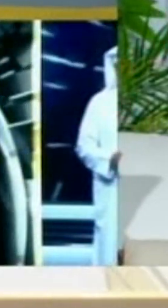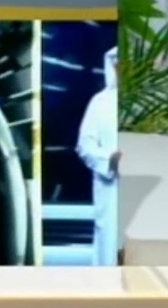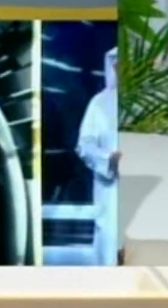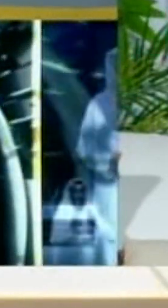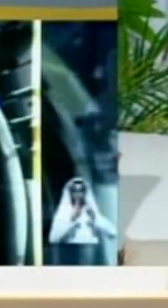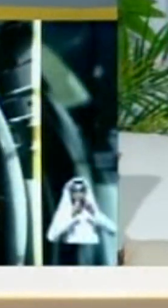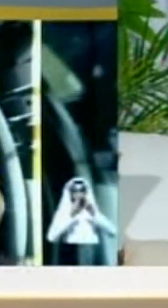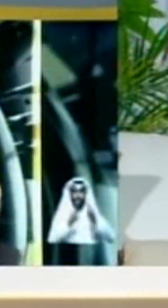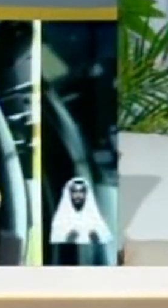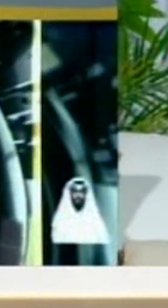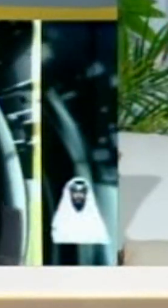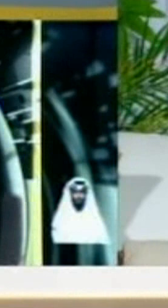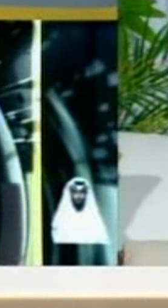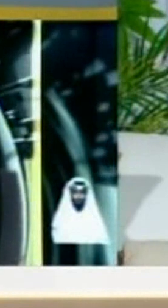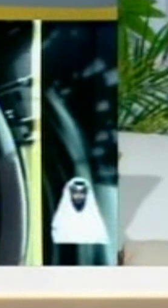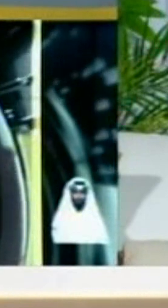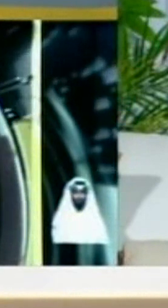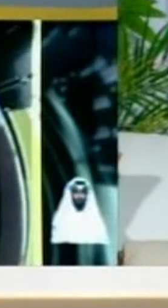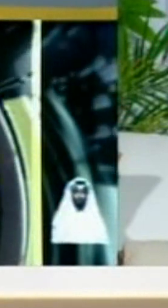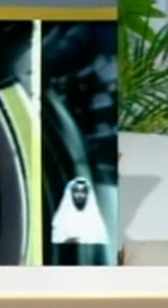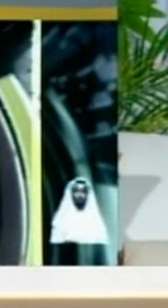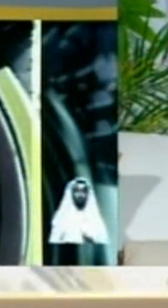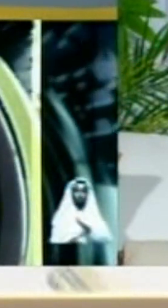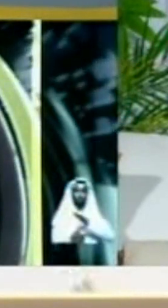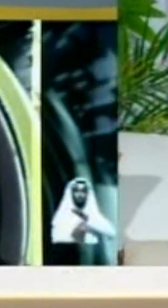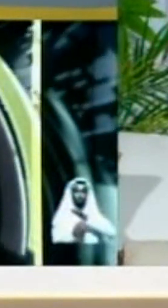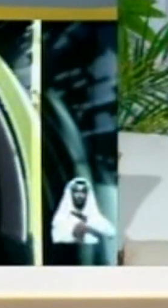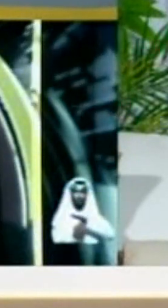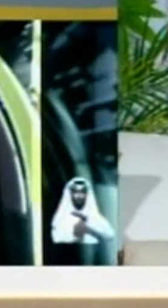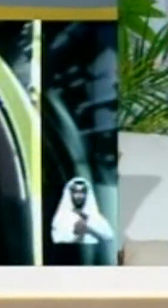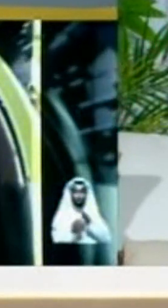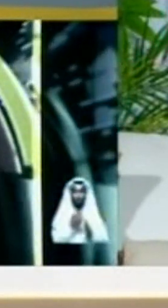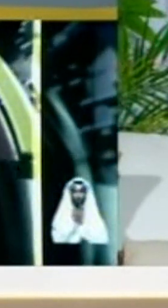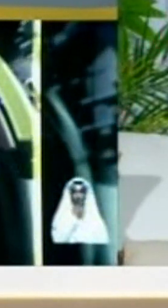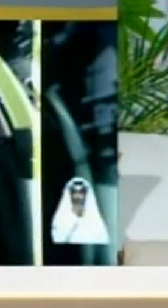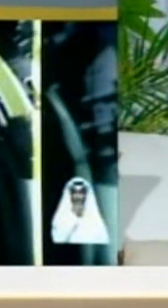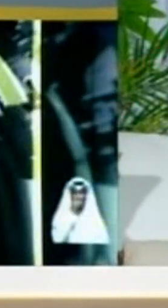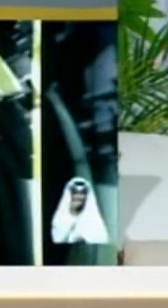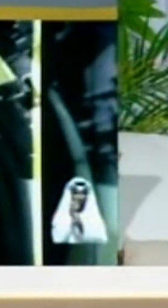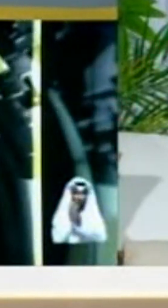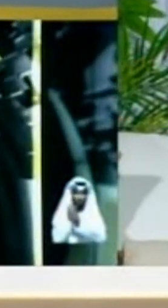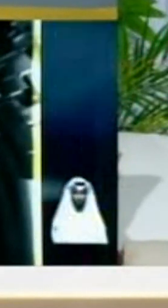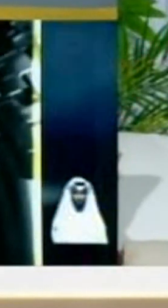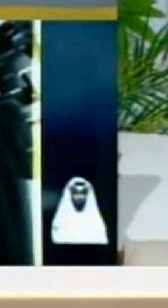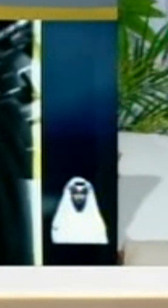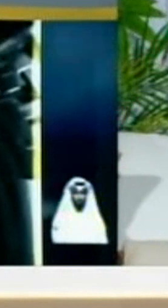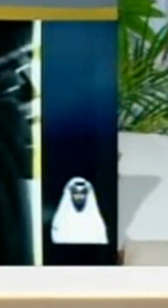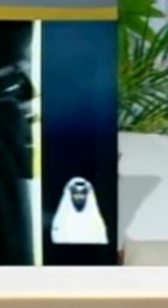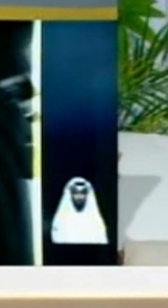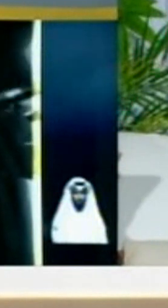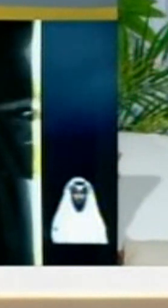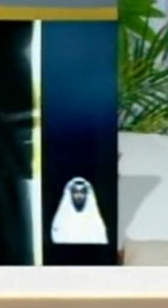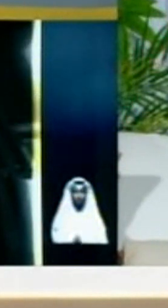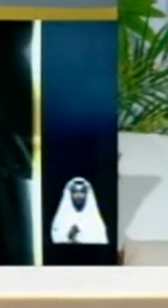ومعالجة القضايا الإنسانية لبعض المشاكل التي تكون في المنطقة، سوف يكون الإعلام مركز عليها كثيرا من خلال